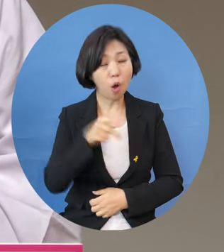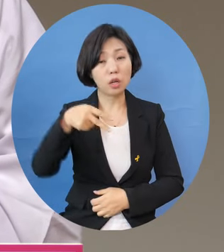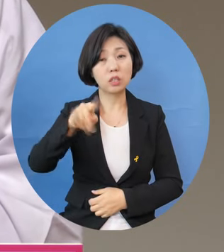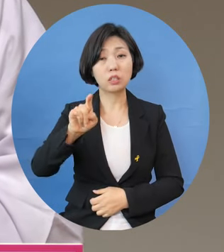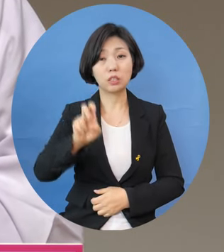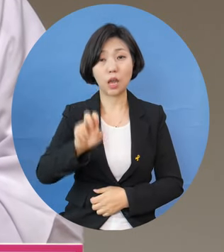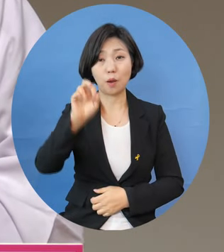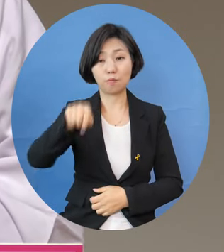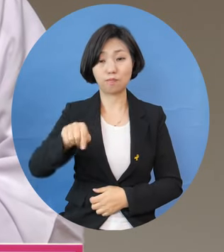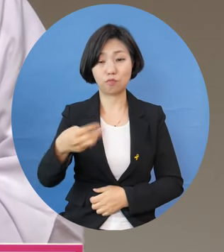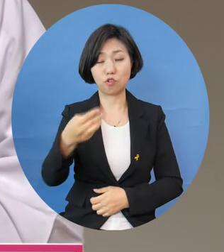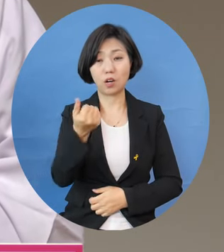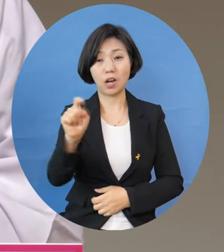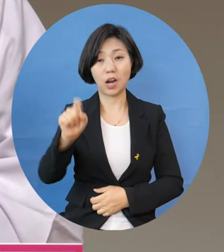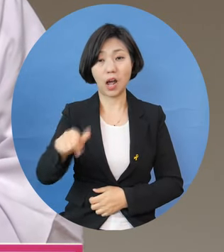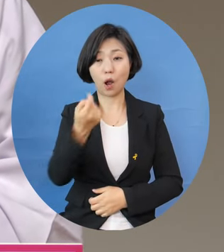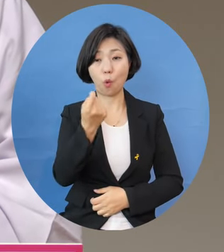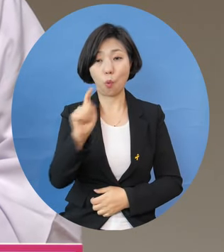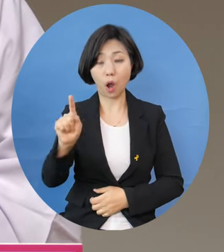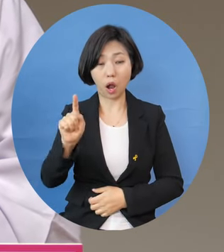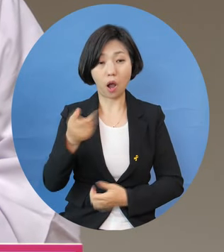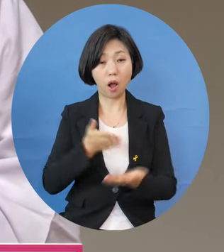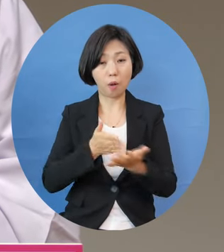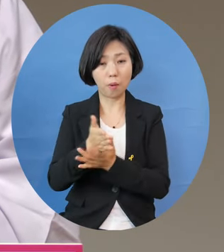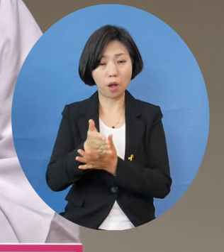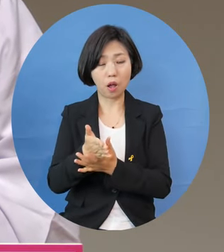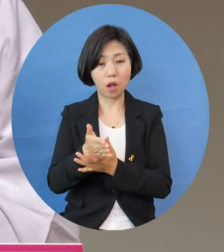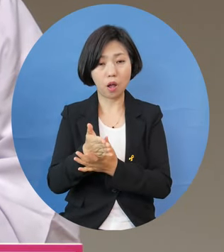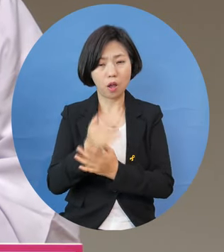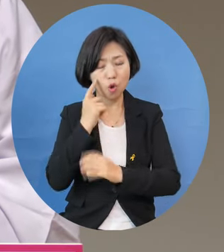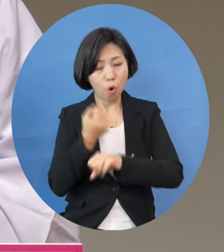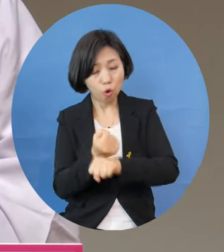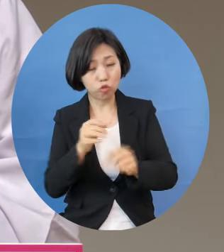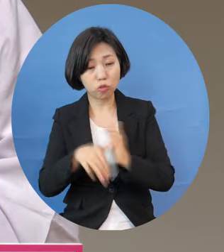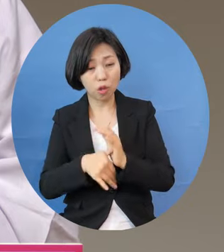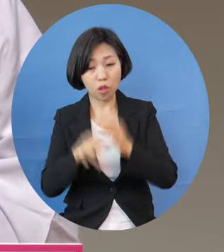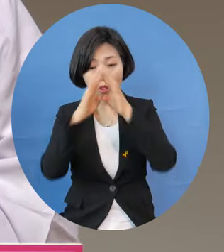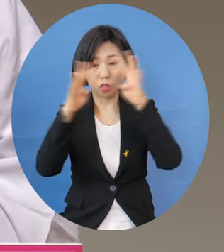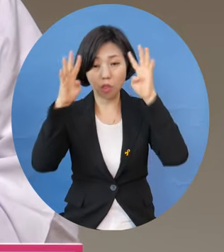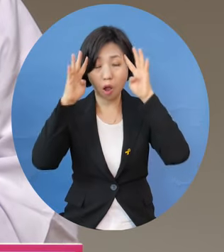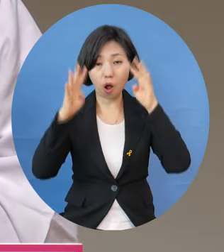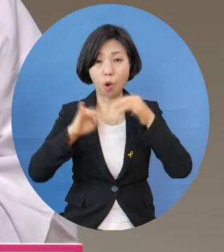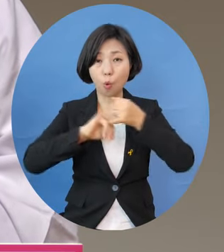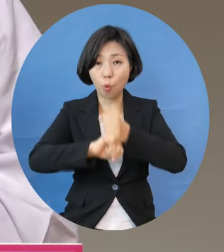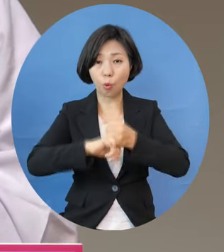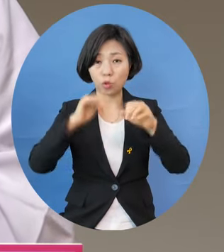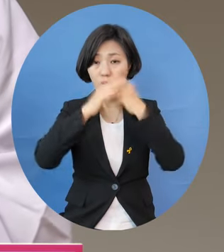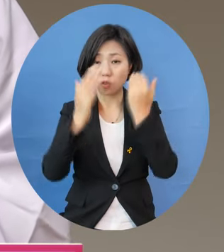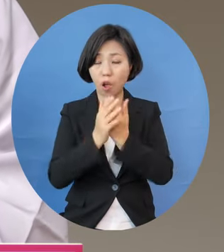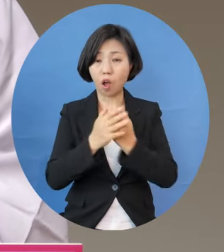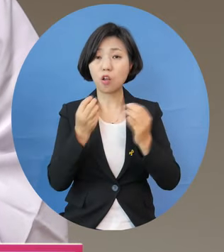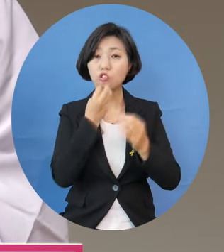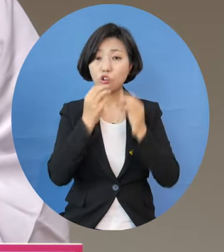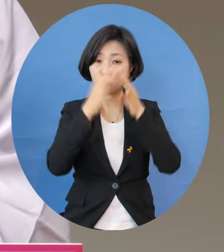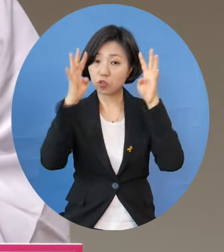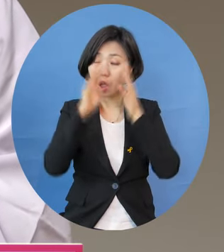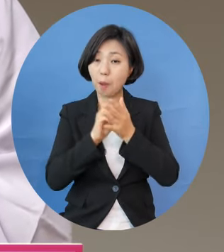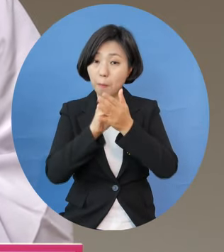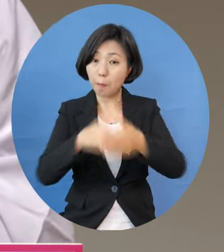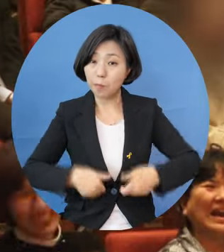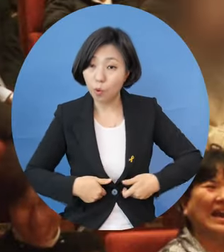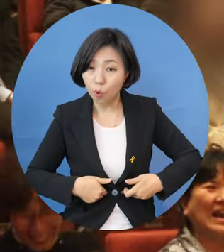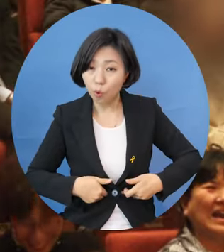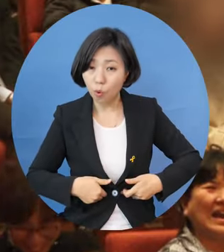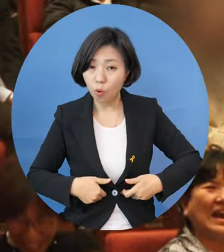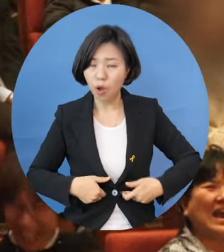연구하는데 꼭 서울대학교 생물학과 가야 돼요? 아무 대학 생물학과 가도 돼요? 아무데나 가도 되죠. 그래. 아무데나 가는 거는 공부 안